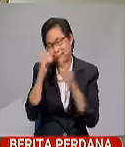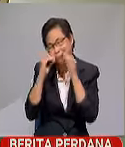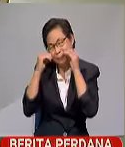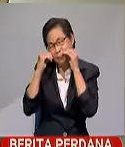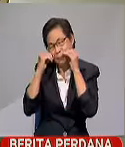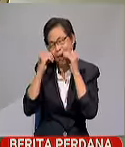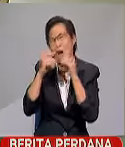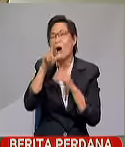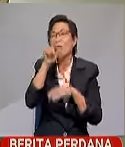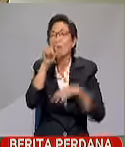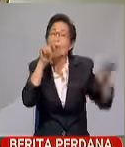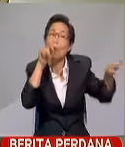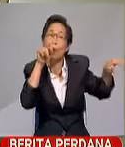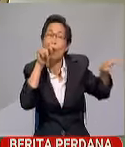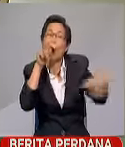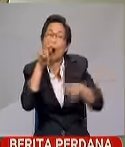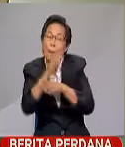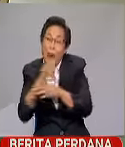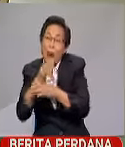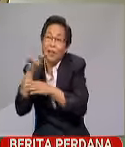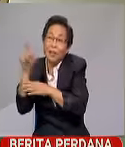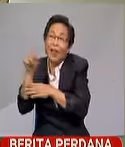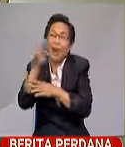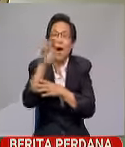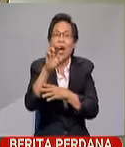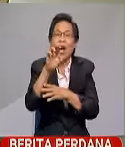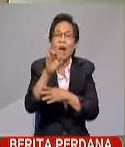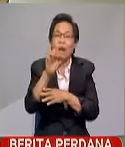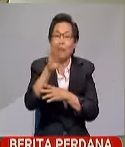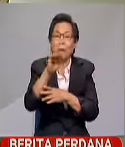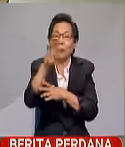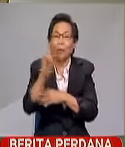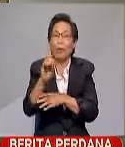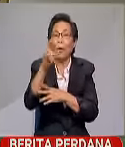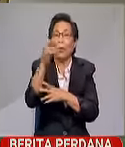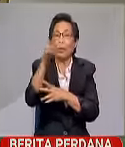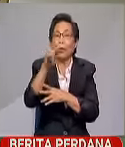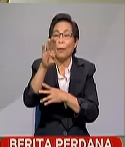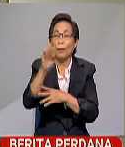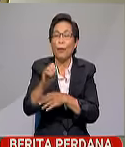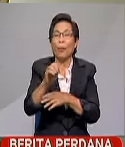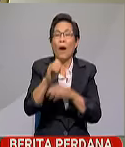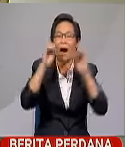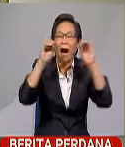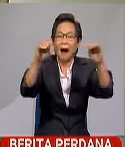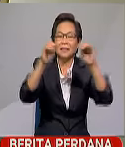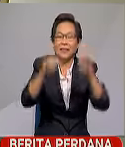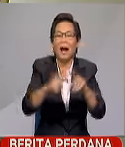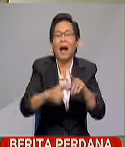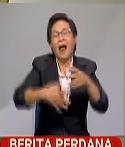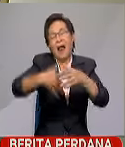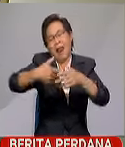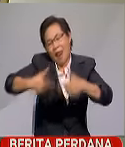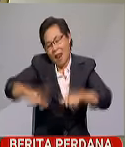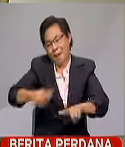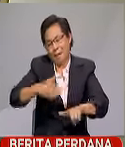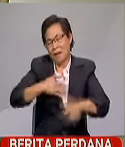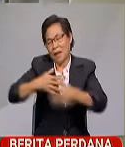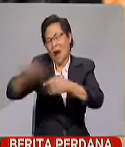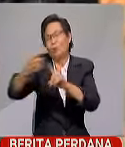memperkenalkan burung kakak tua peliharaannya iaitu Rambo. Jelasnya, Rambo telah diajar perkataan "Let me out" sejak daripada kecil